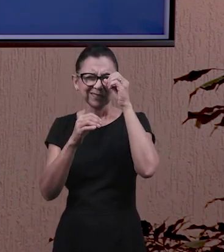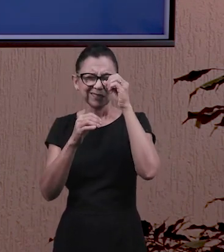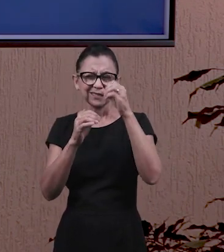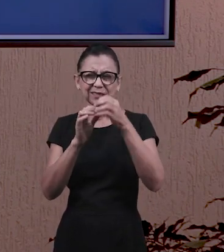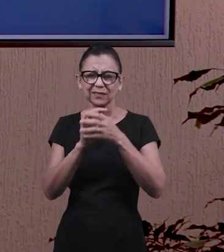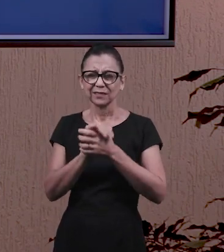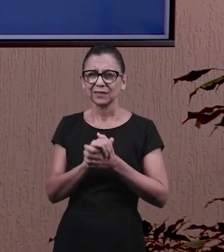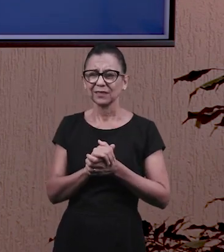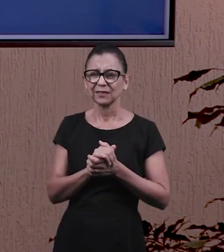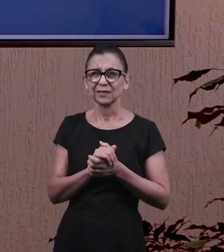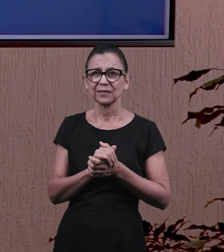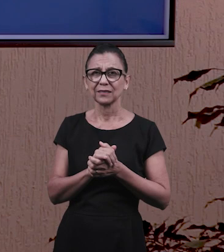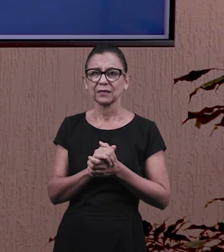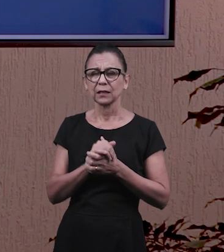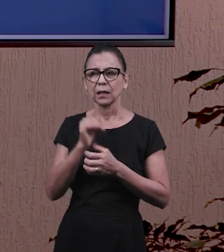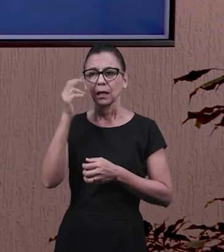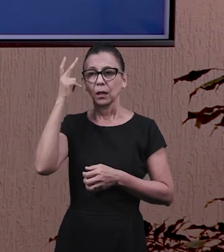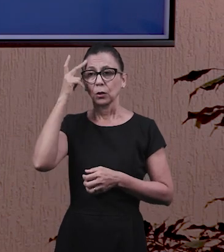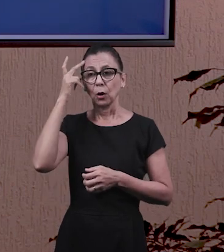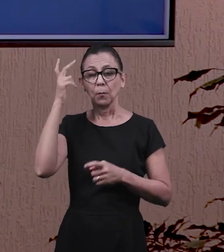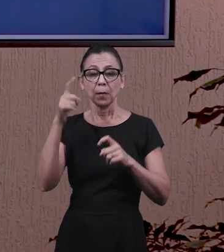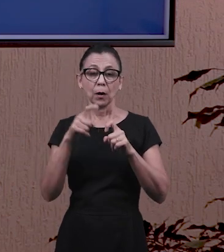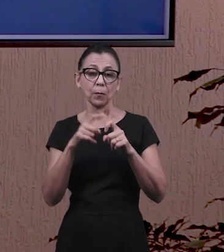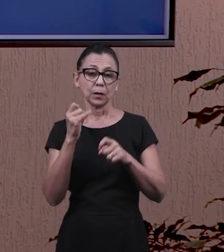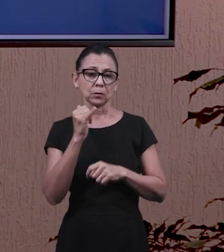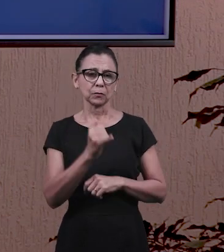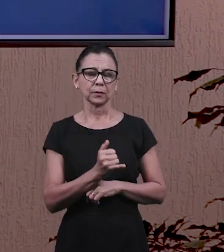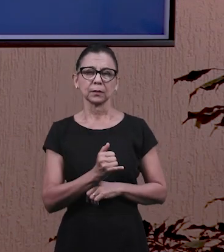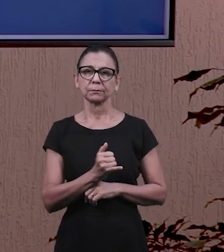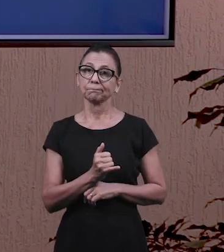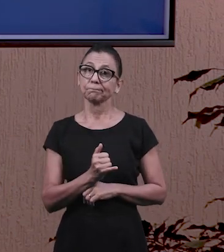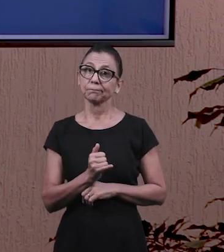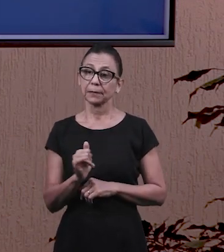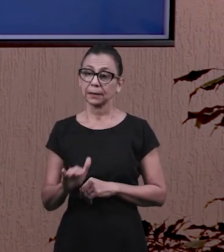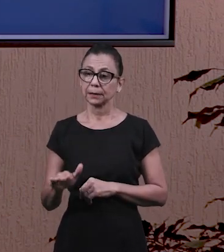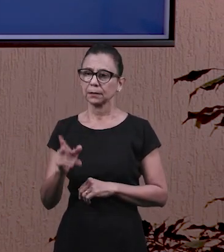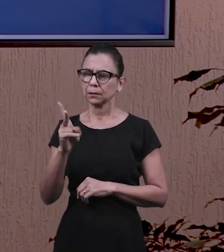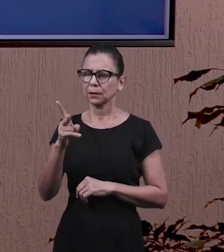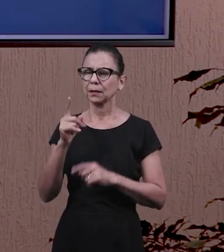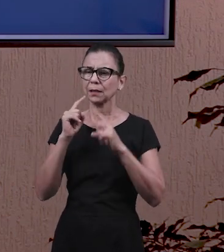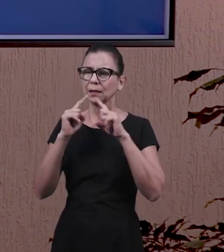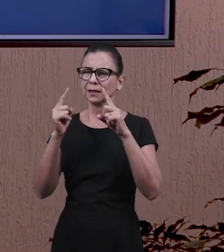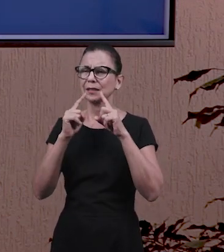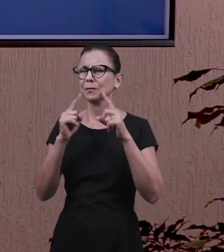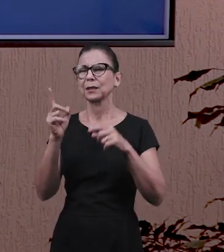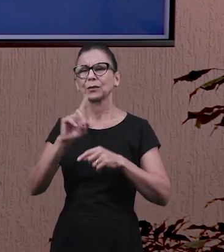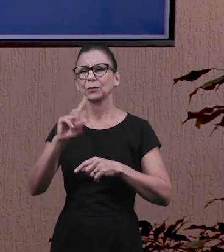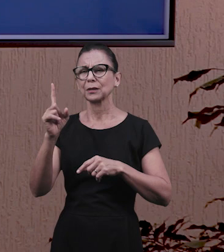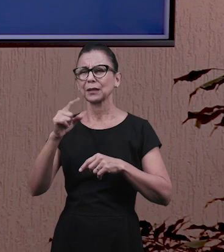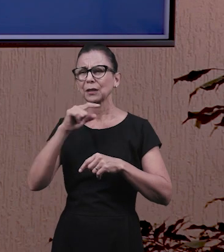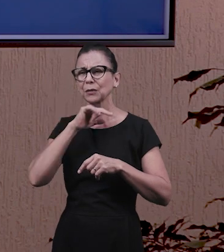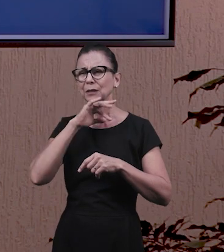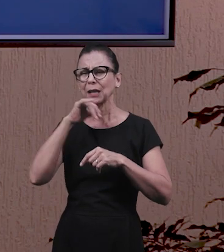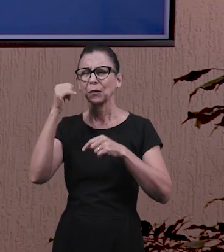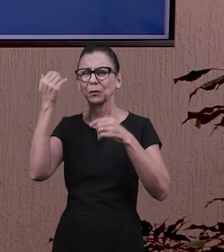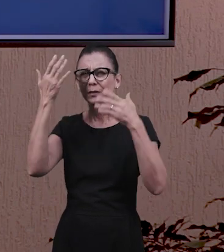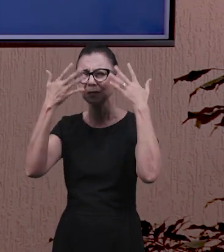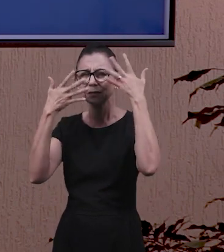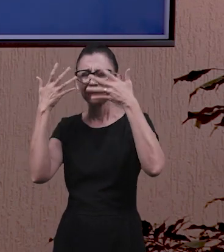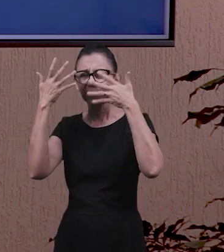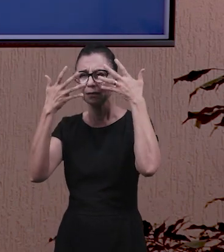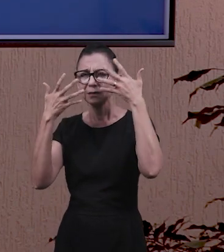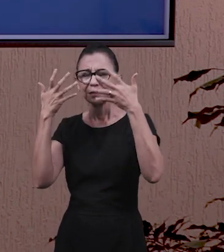normal. Il continue à se plaindre qu'il ne voit pas bien. Pourquoi? Probablement à cause d'un